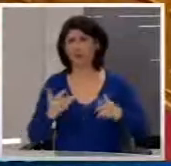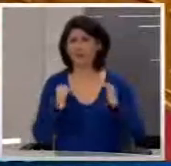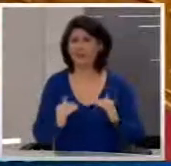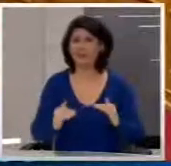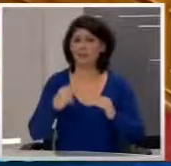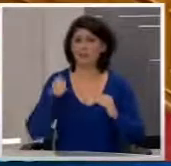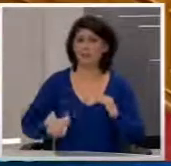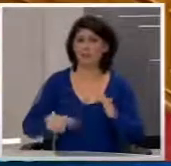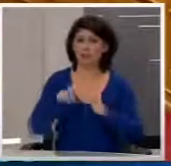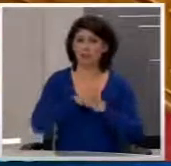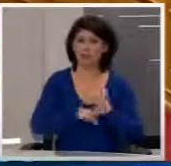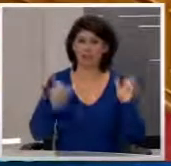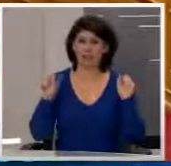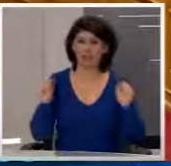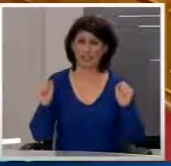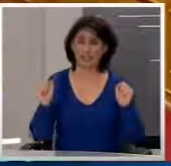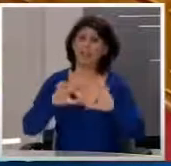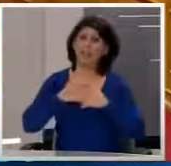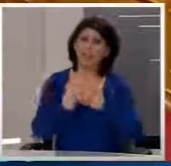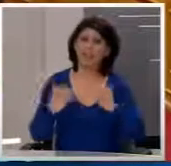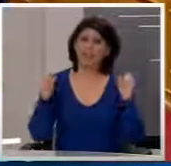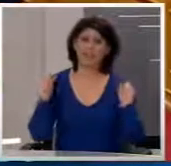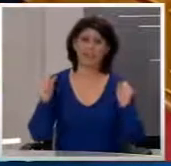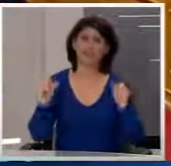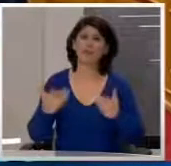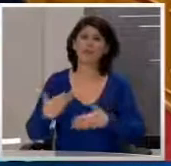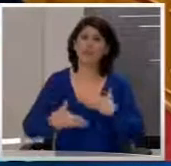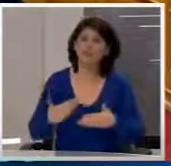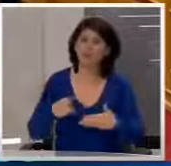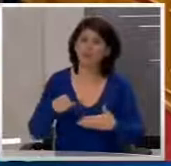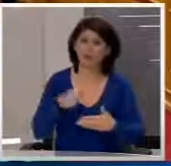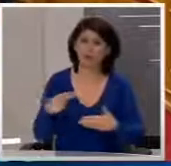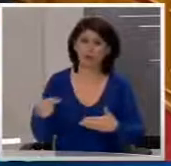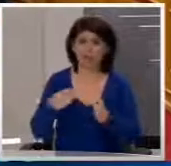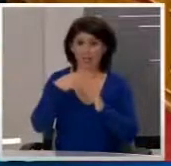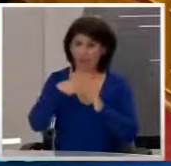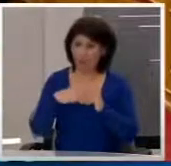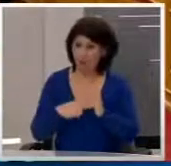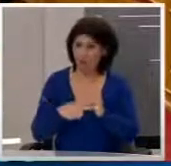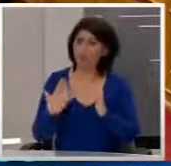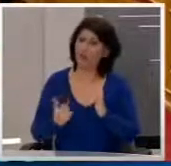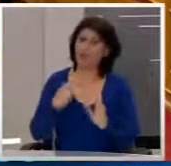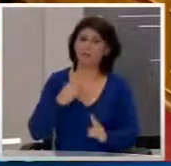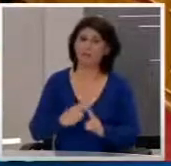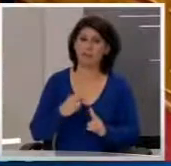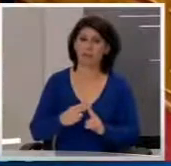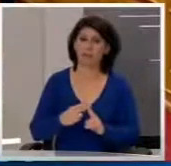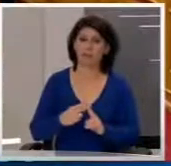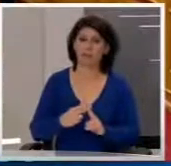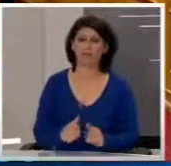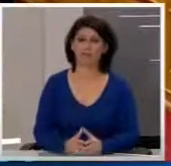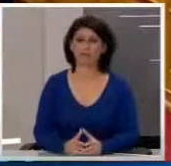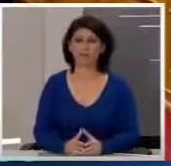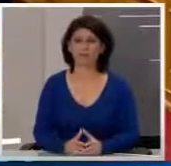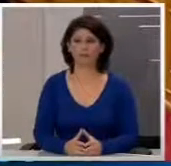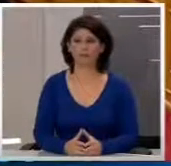δημόσιο σύστημα υγείας, στην υγεία γενικά, και πώς εξελισσόταν αυτό. Διαβάζω όμως, και έχει μία σημασία, τι